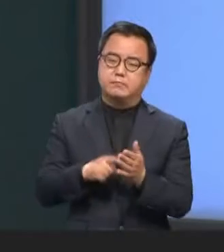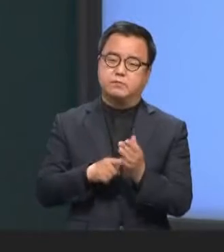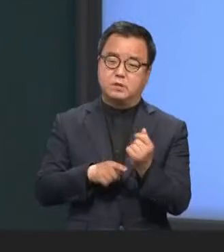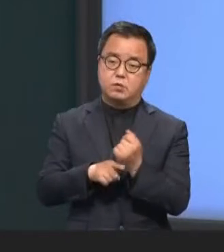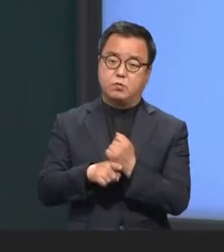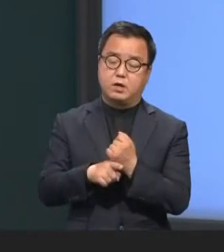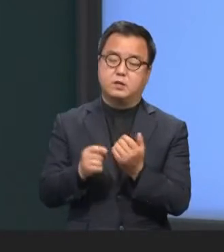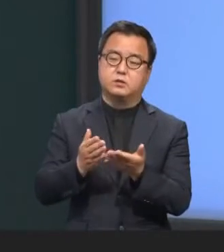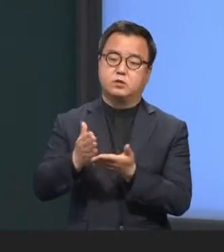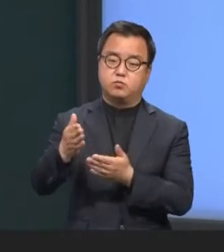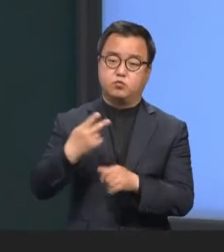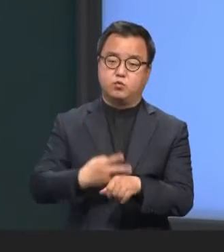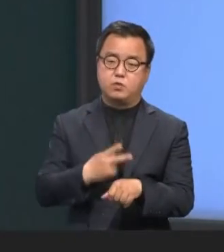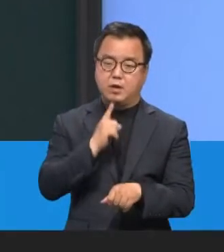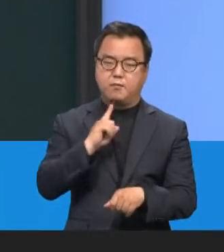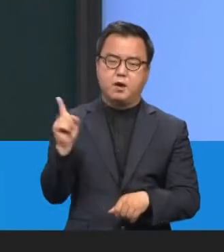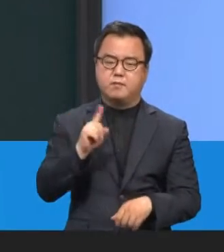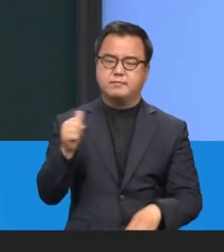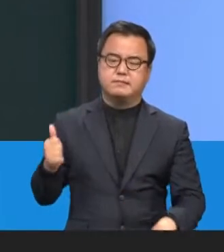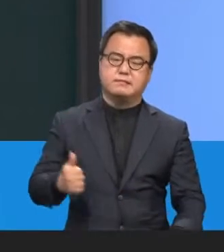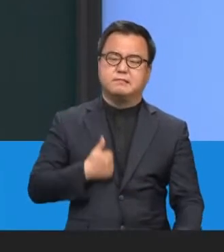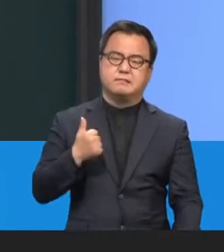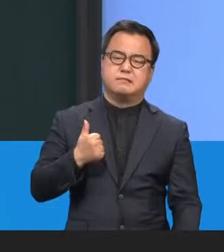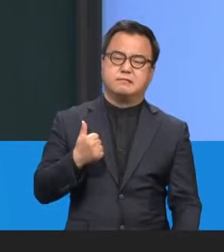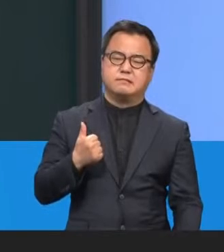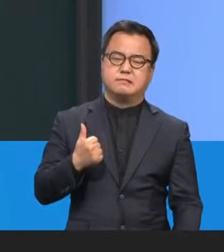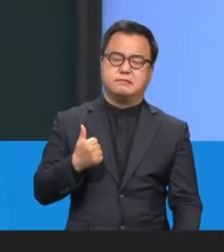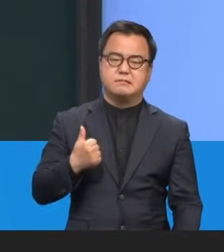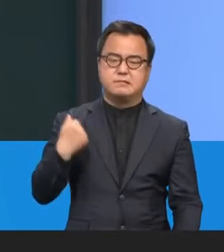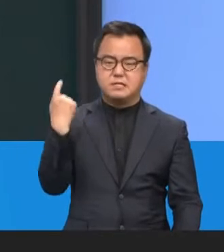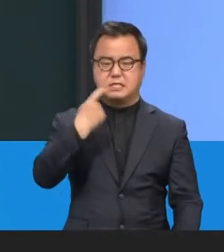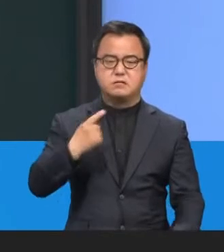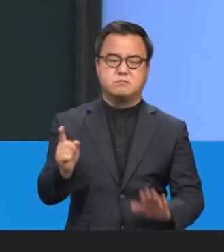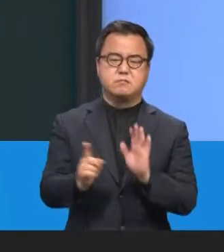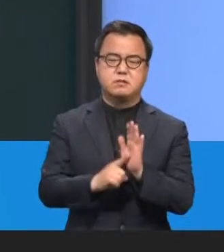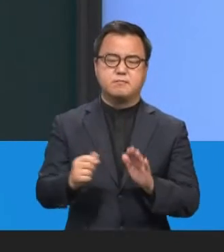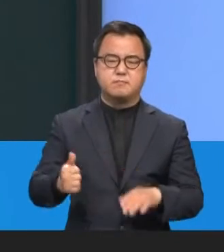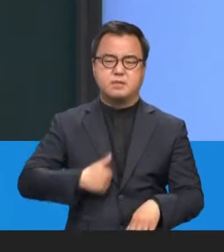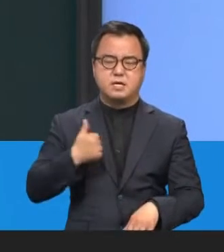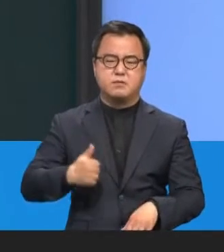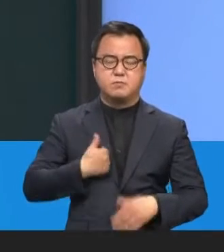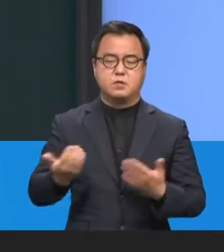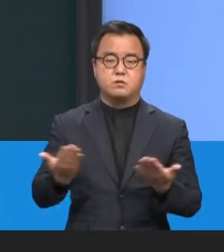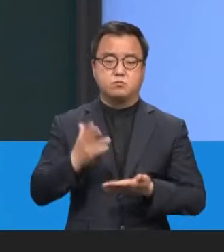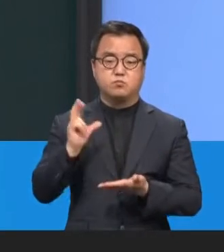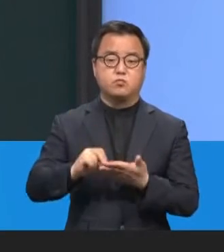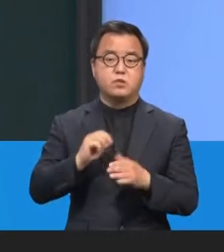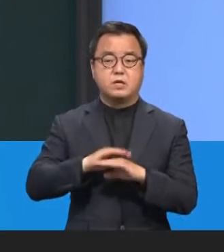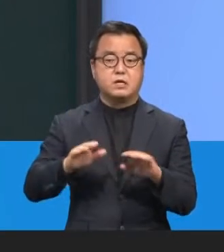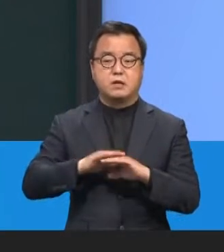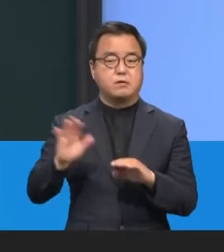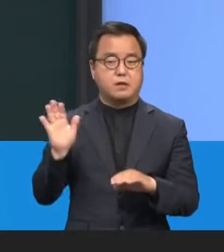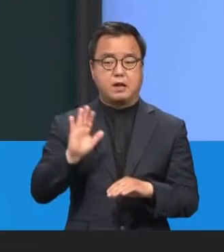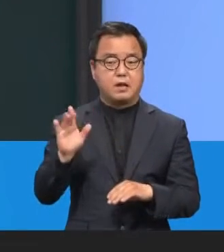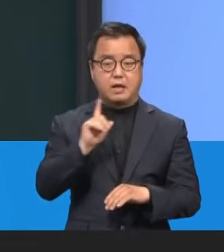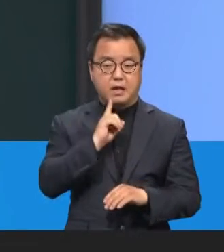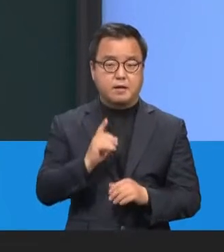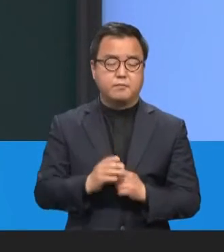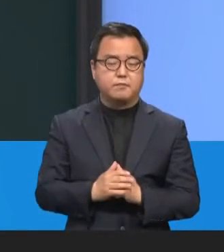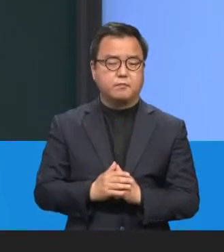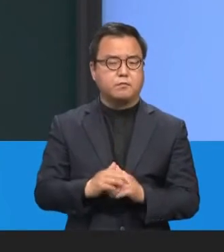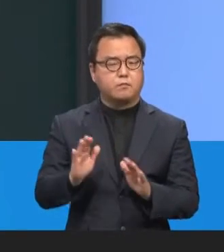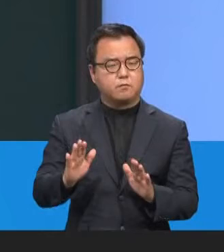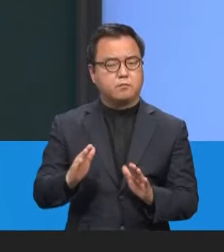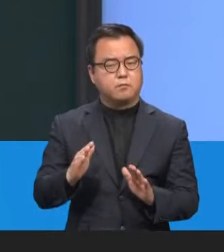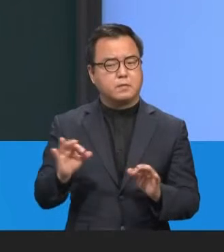교수에 따르면 아무리 화가 나도 이렇게 대놓고 불만을 터트리는 건 문제를 해결하지 않는 다고 지적을 하는데 왜 일시적으로 당연히